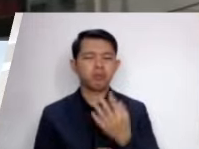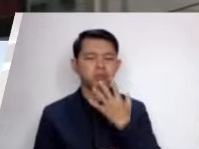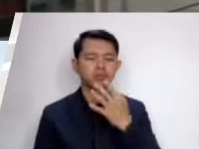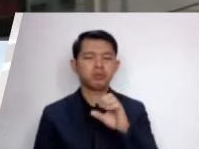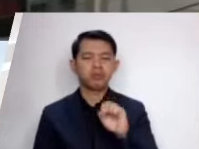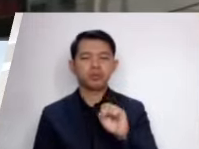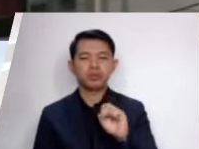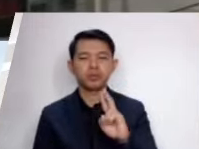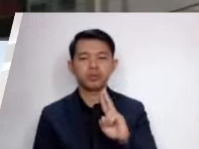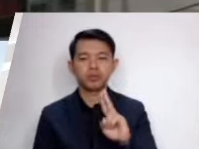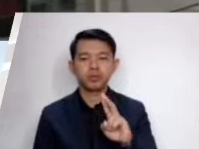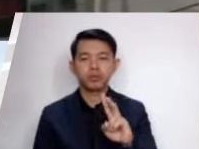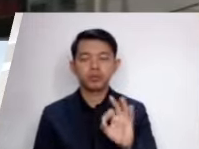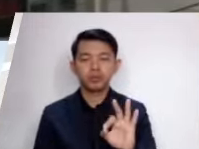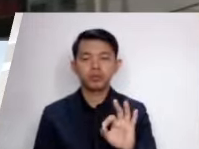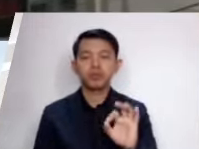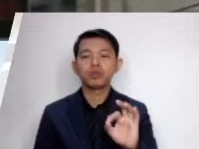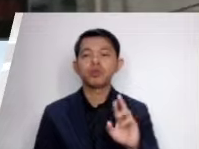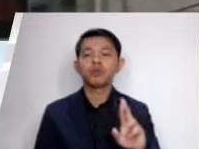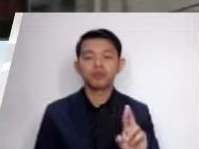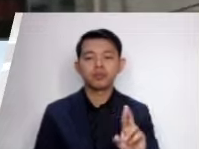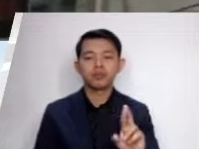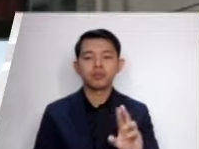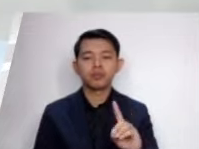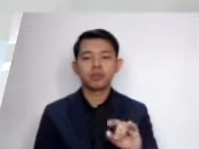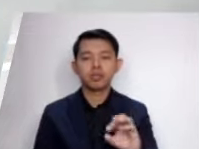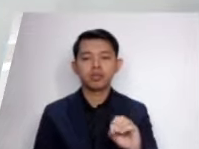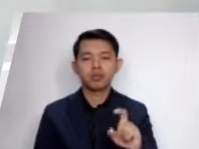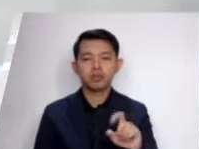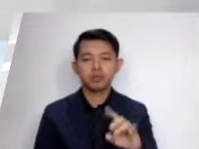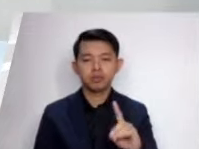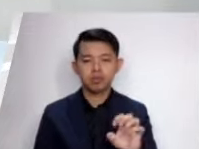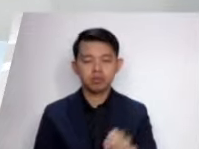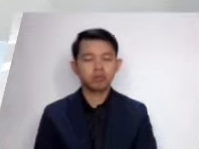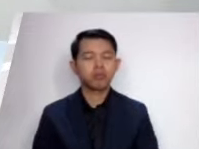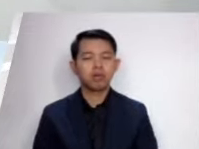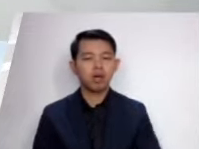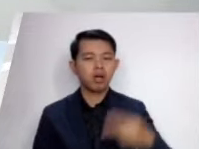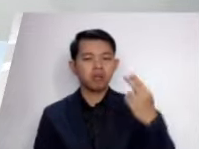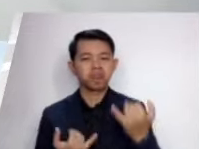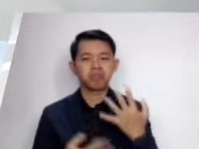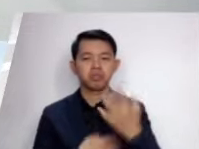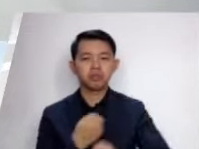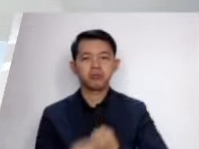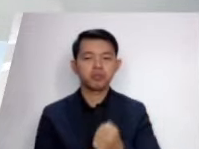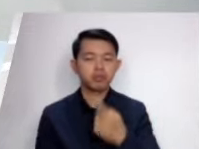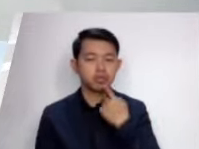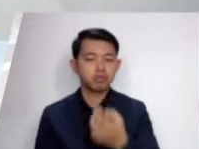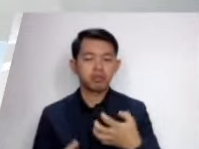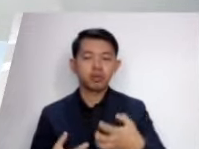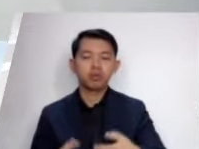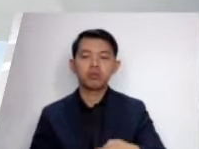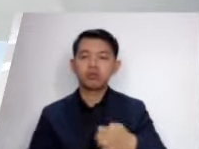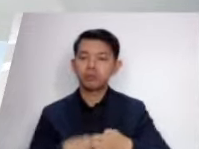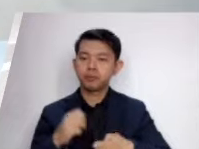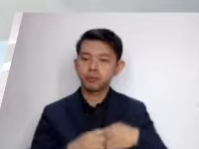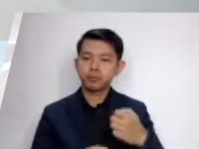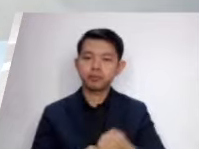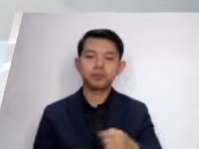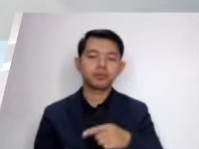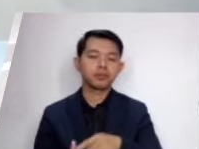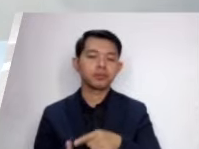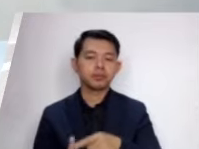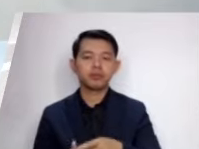Ito ang pinakamataas na naitala ngayong taon. Ayon kay Engineer Marie Andeline Quincia, resident volcanologist ng FEVOC